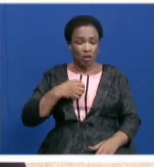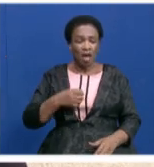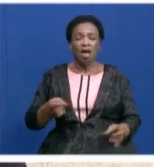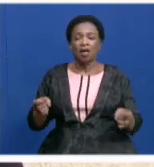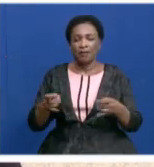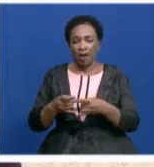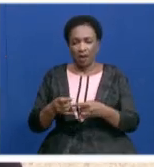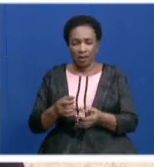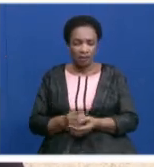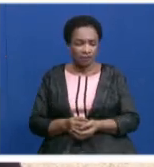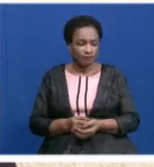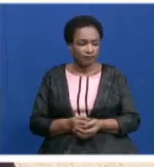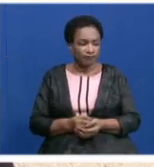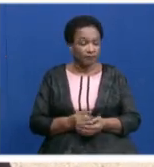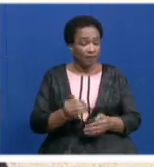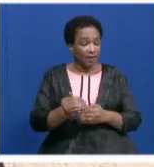kuna